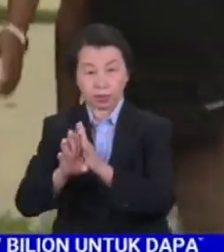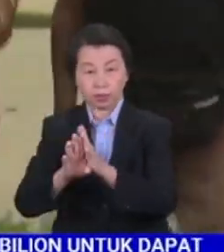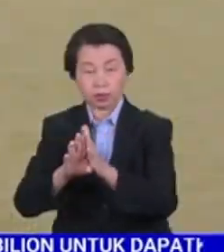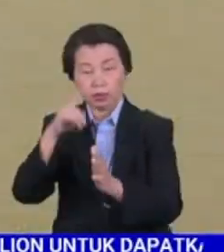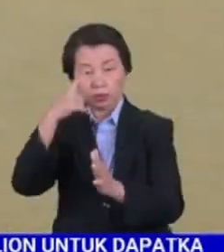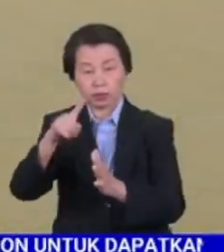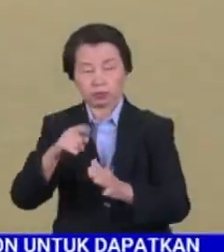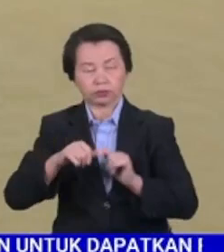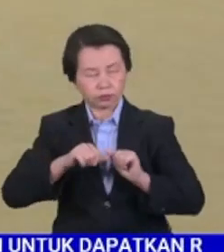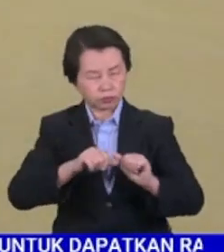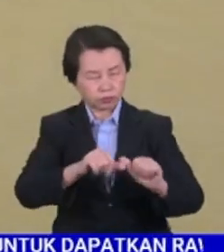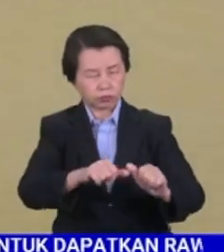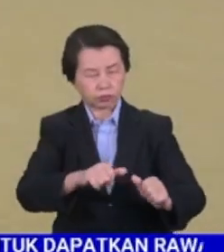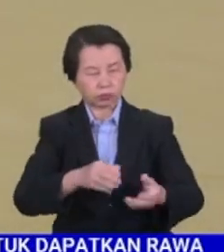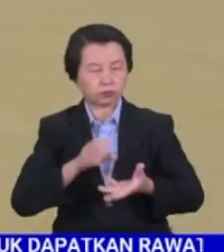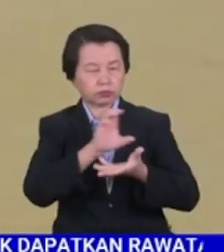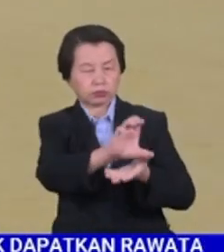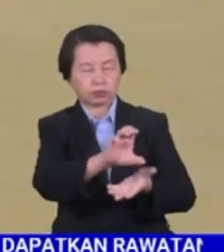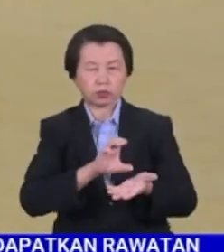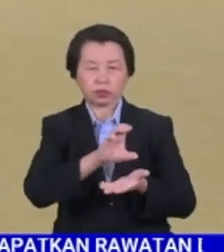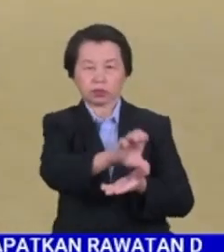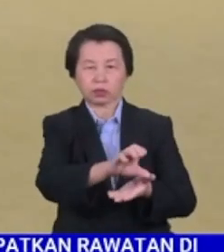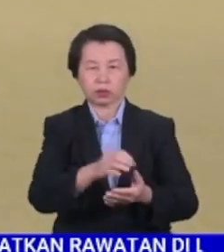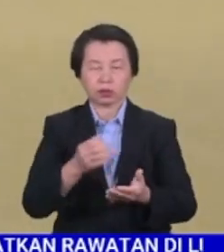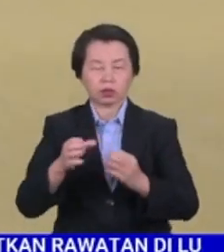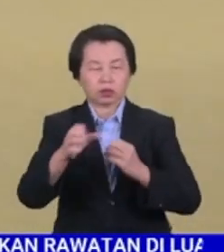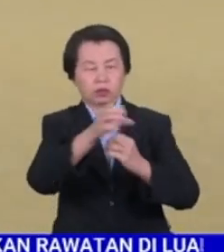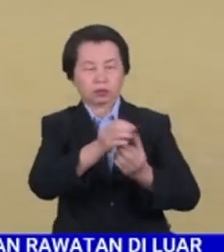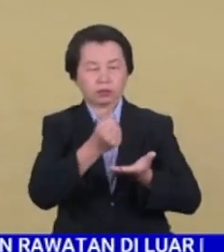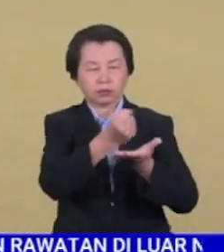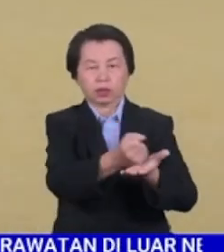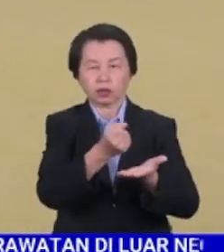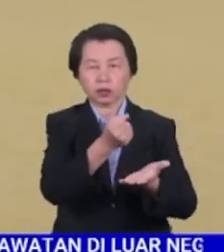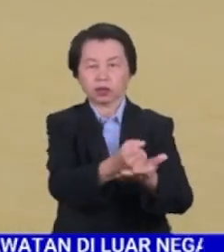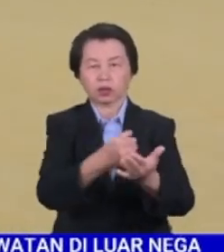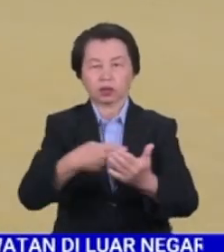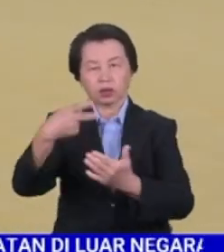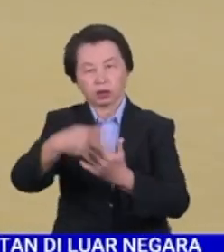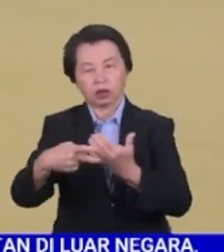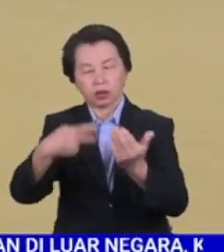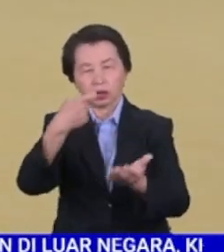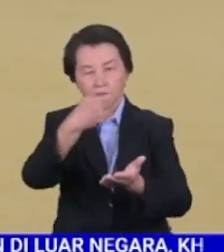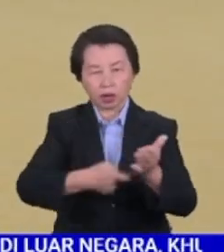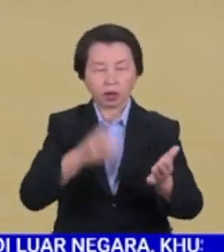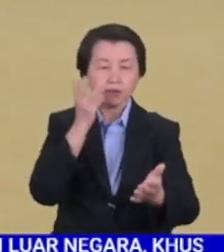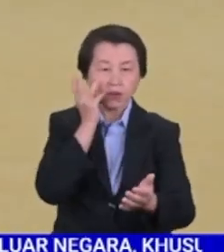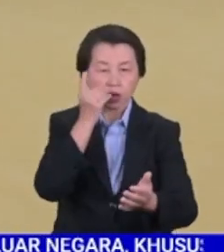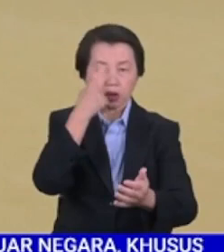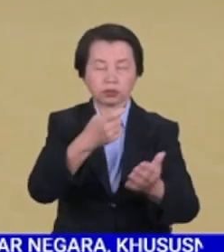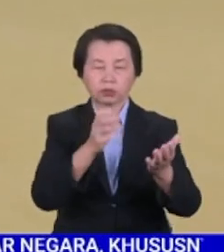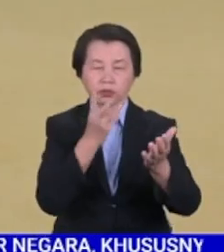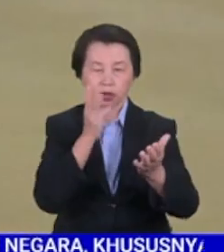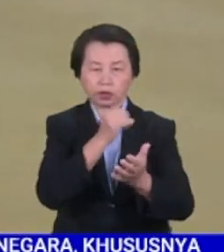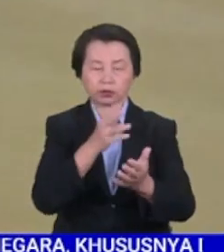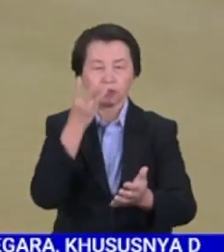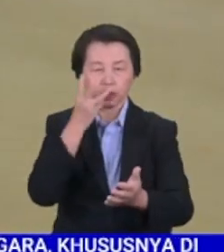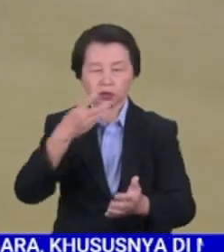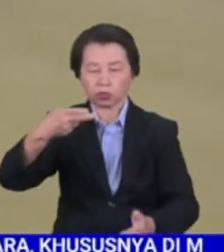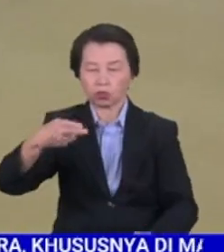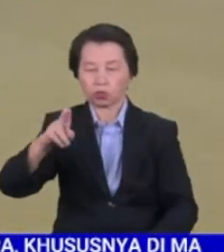RM1.6 bilion untuk meneruskan penyaluran pelbagai subsidi dan insentif seperti harga padi, baja padi dan padi